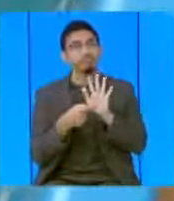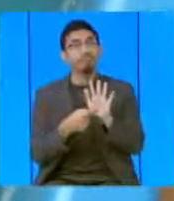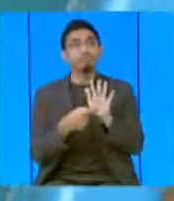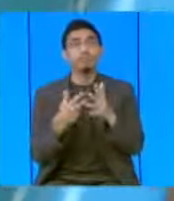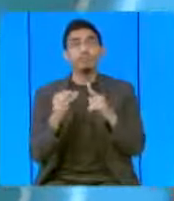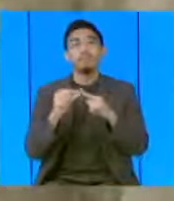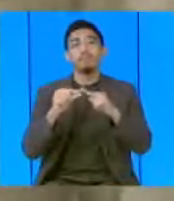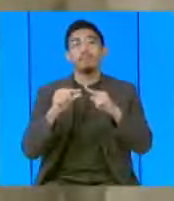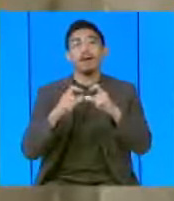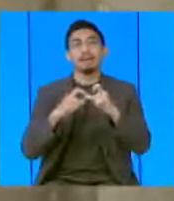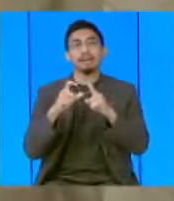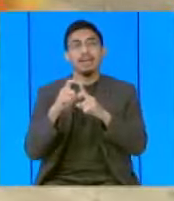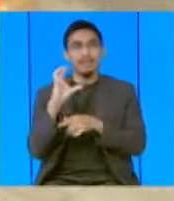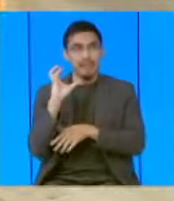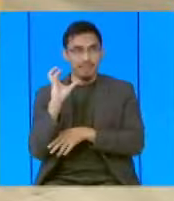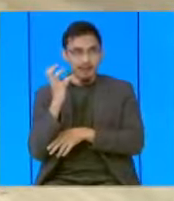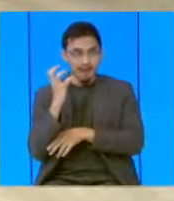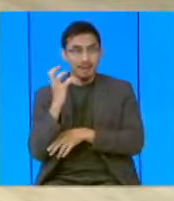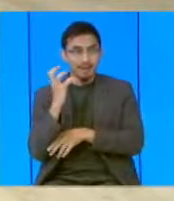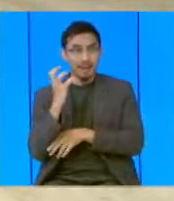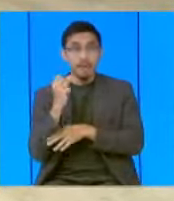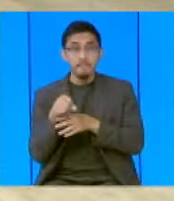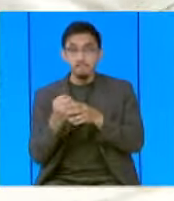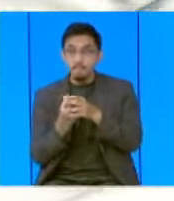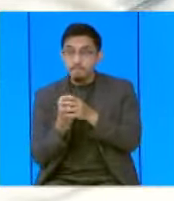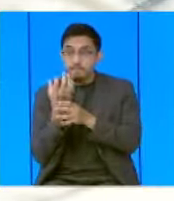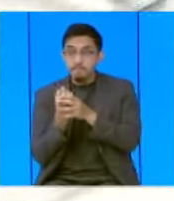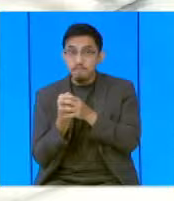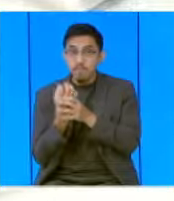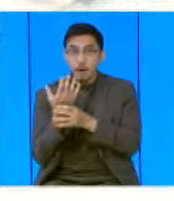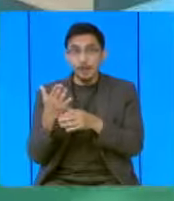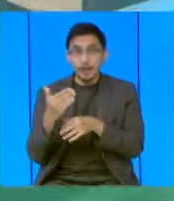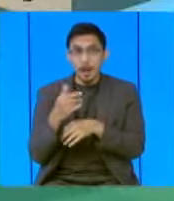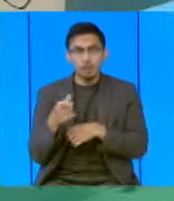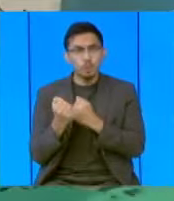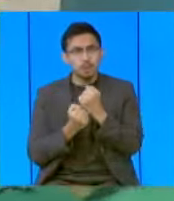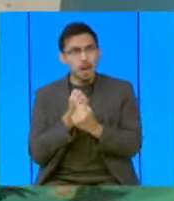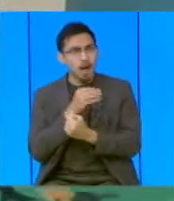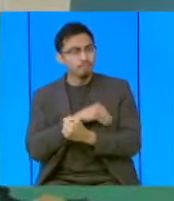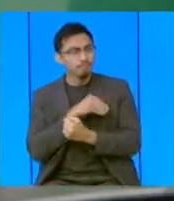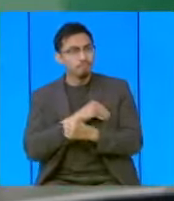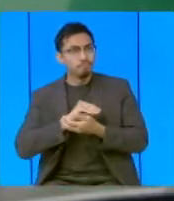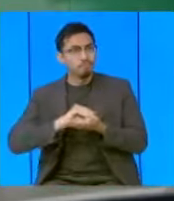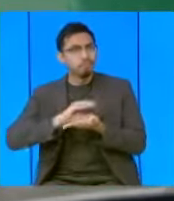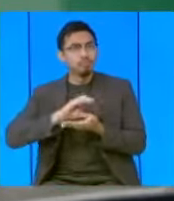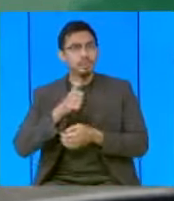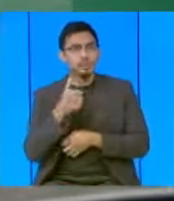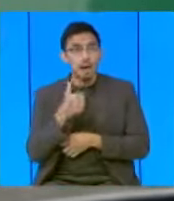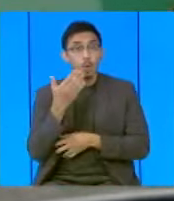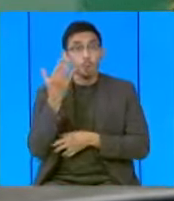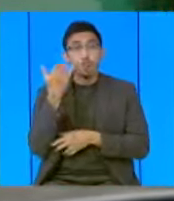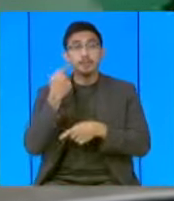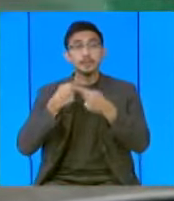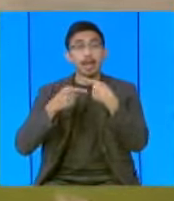Tangerang, Banten. Budidaya ikan hias termasuk usaha yang menjanjikan. Arsi memulai usaha ini berawal